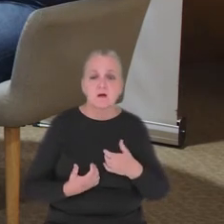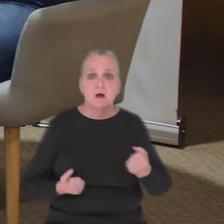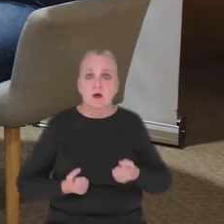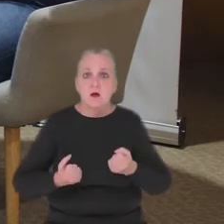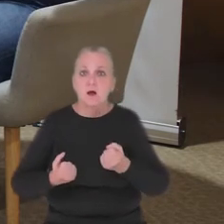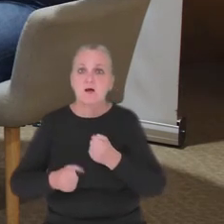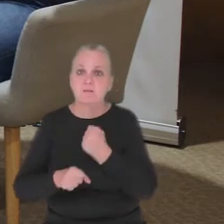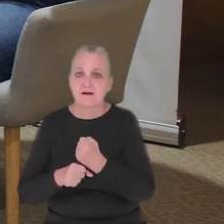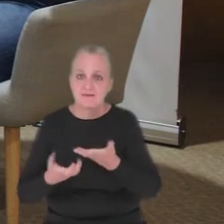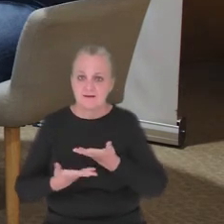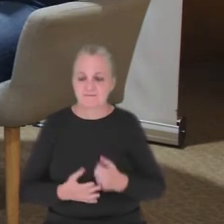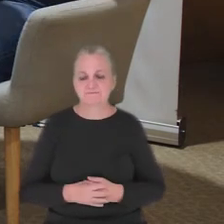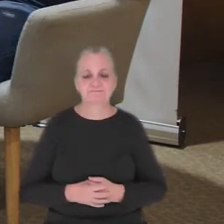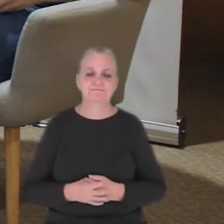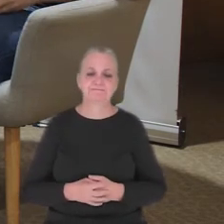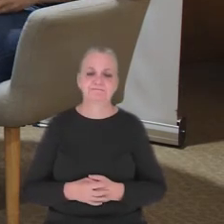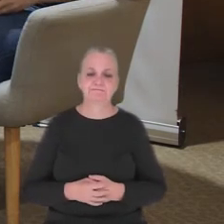pracę.